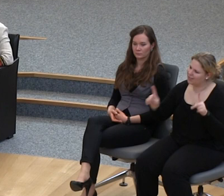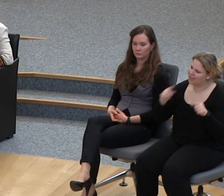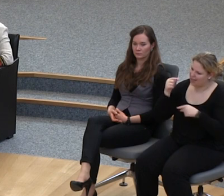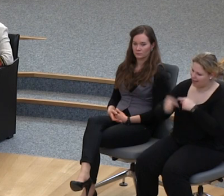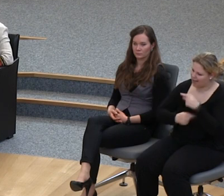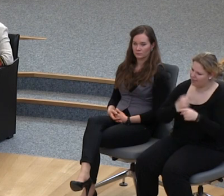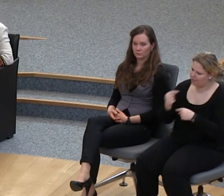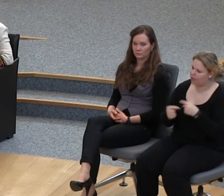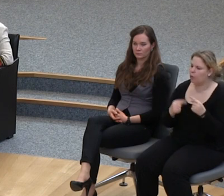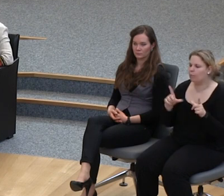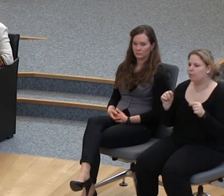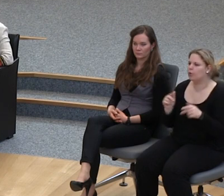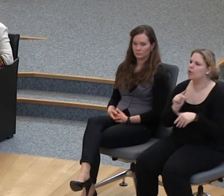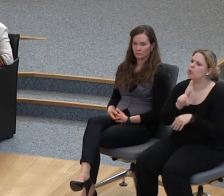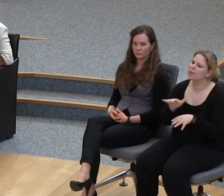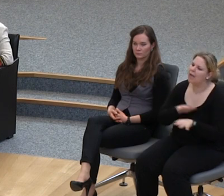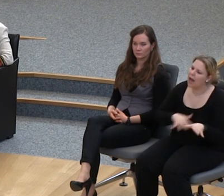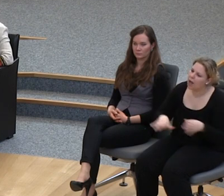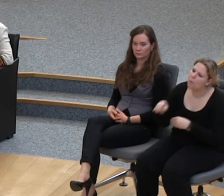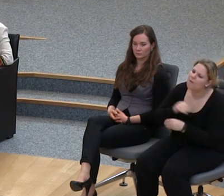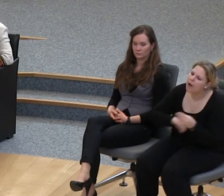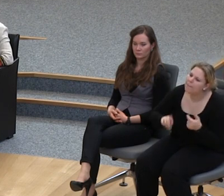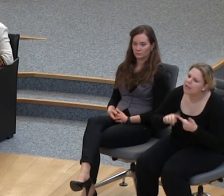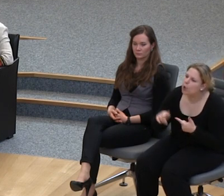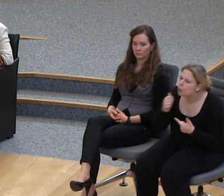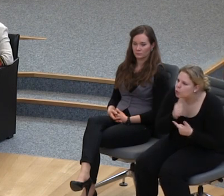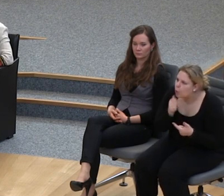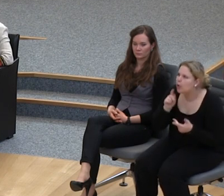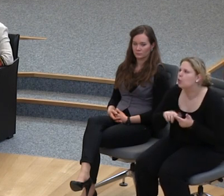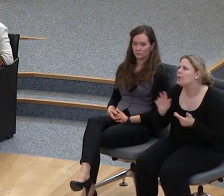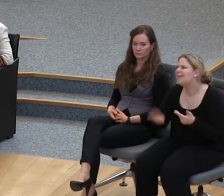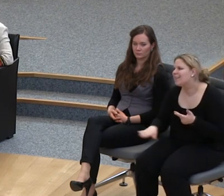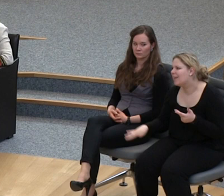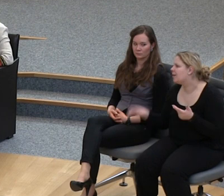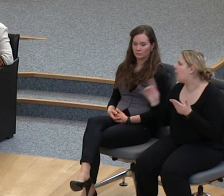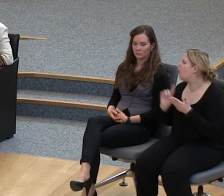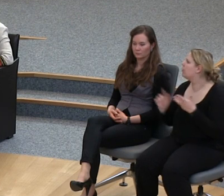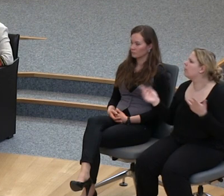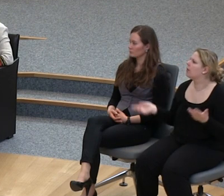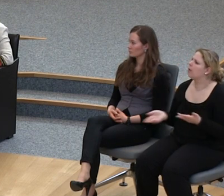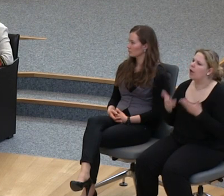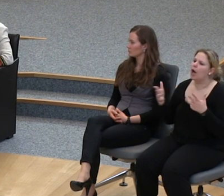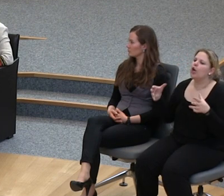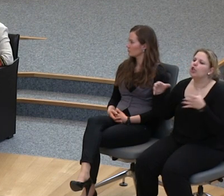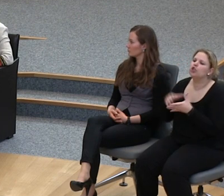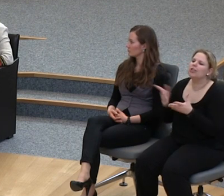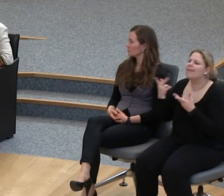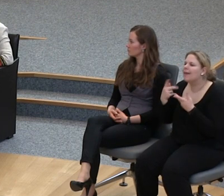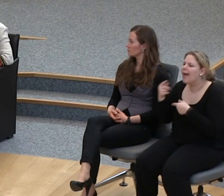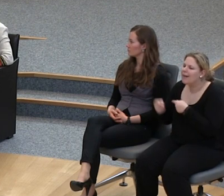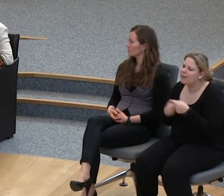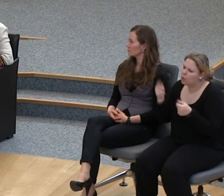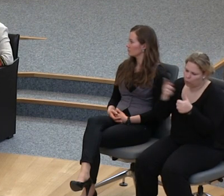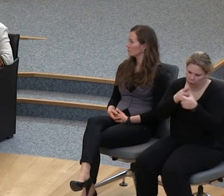Sozialraum, also Familie und Jugend und Kinder. Das ist Stadtentwicklung, Bauen. Alle